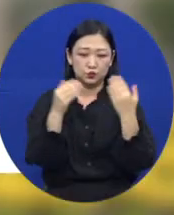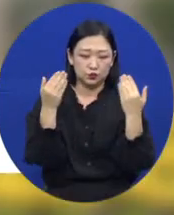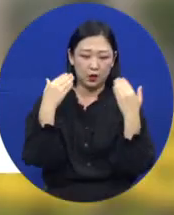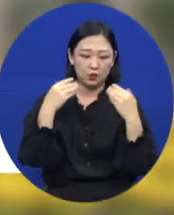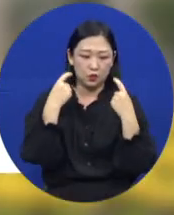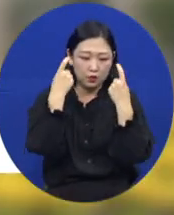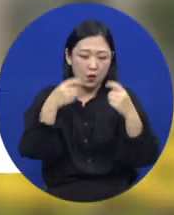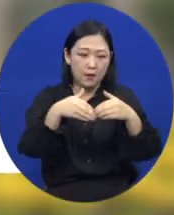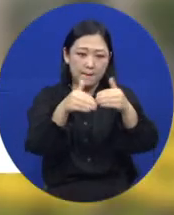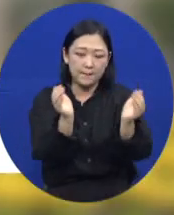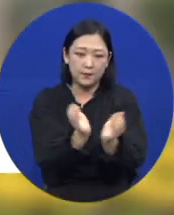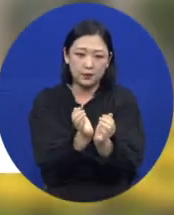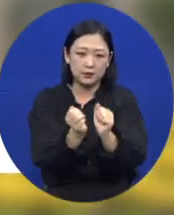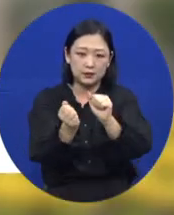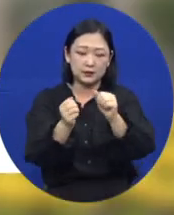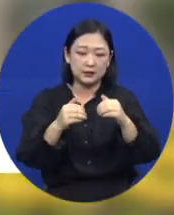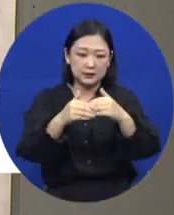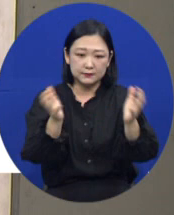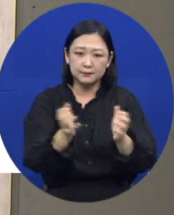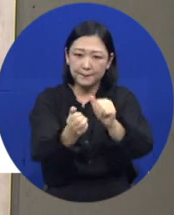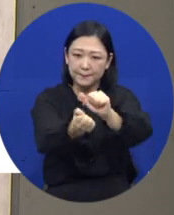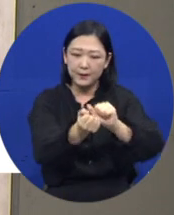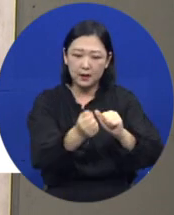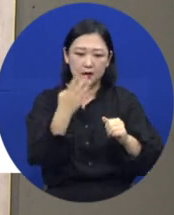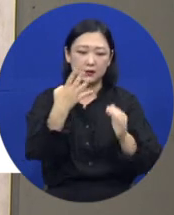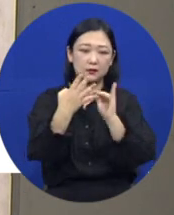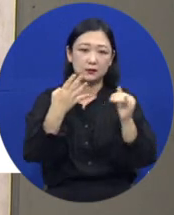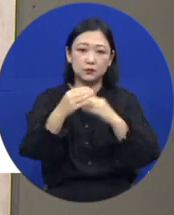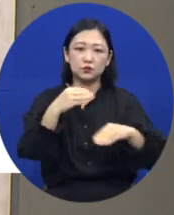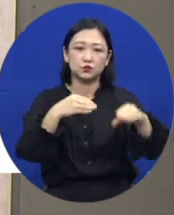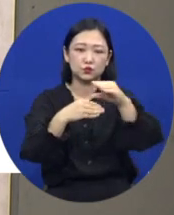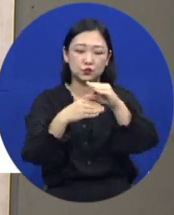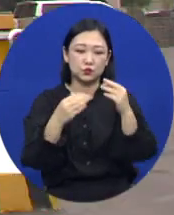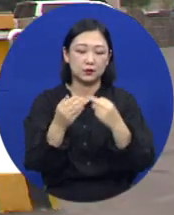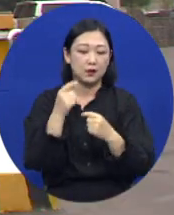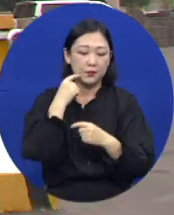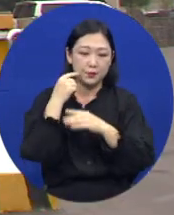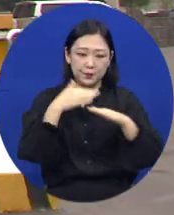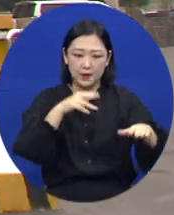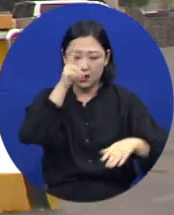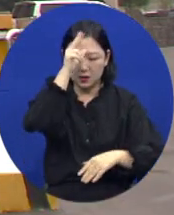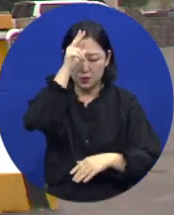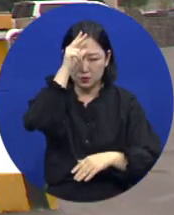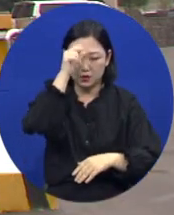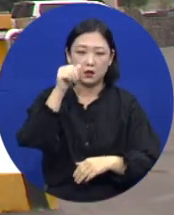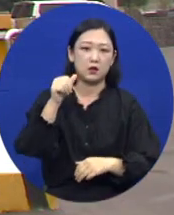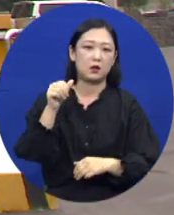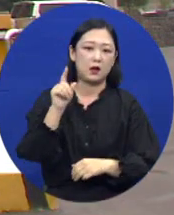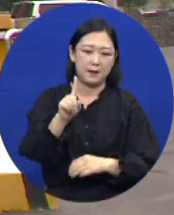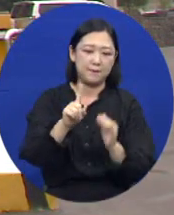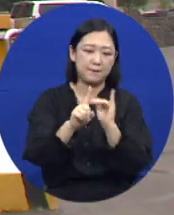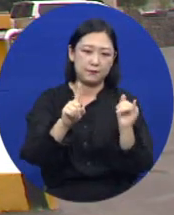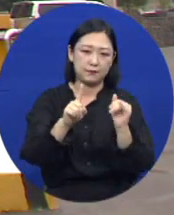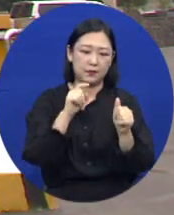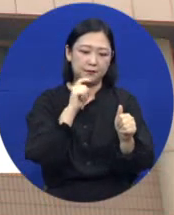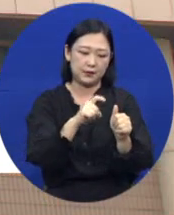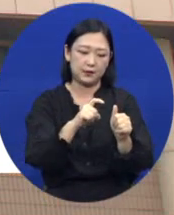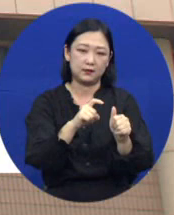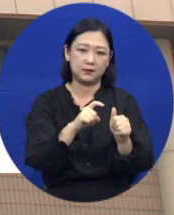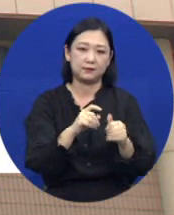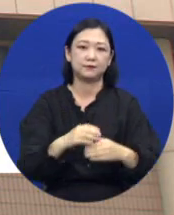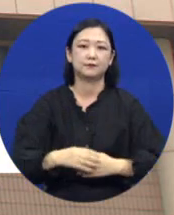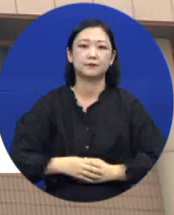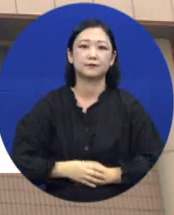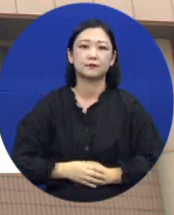여행모임 집단 감염 확진 자가 4명 추가됐고 제주 해양경찰 소소 병 찰 관 한 명도 확진 판정을